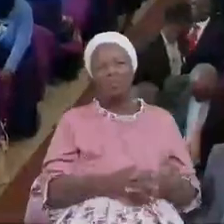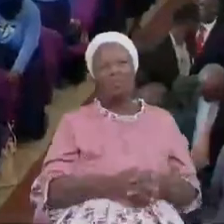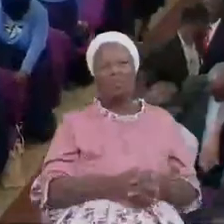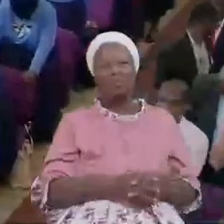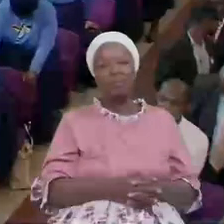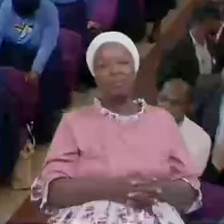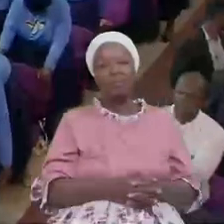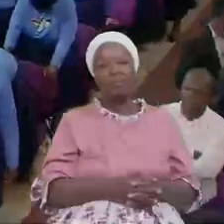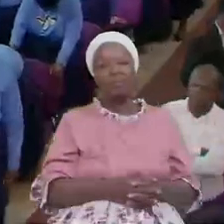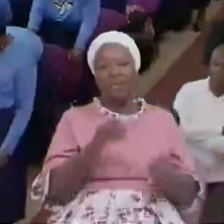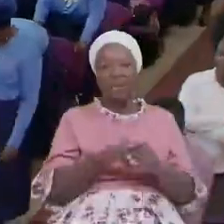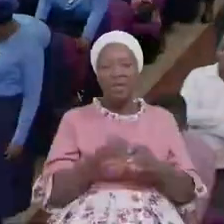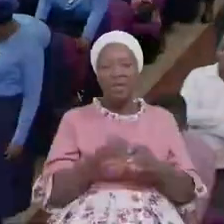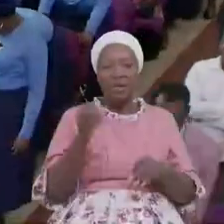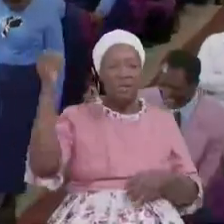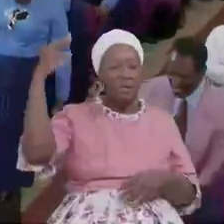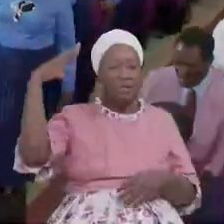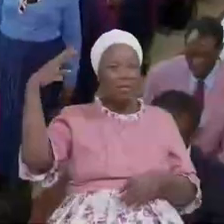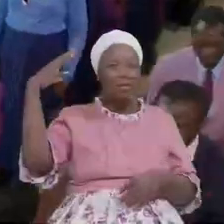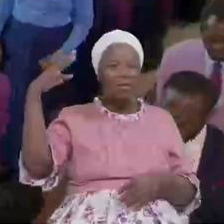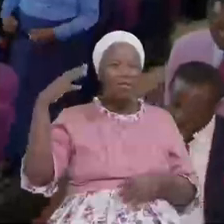dans la grâce,